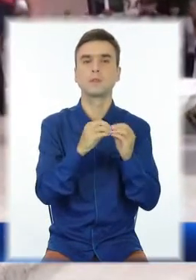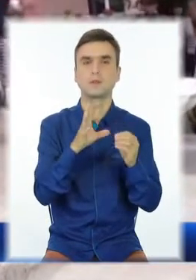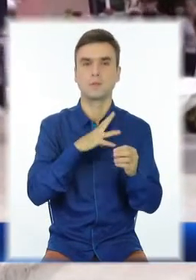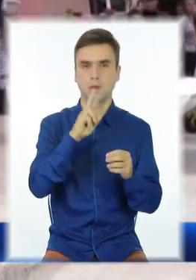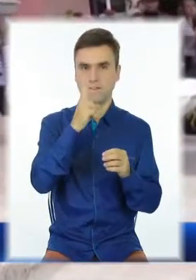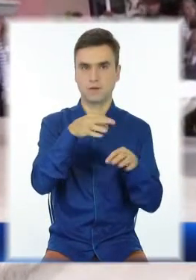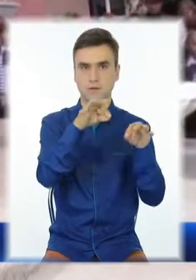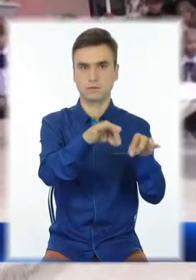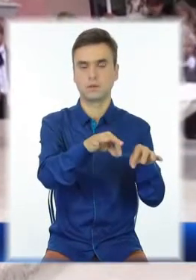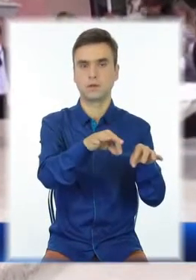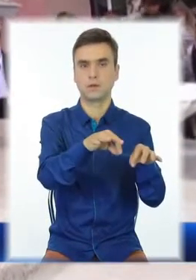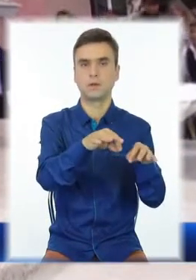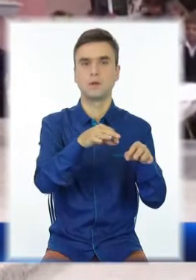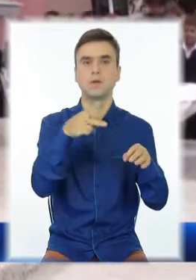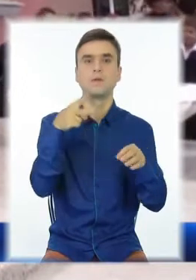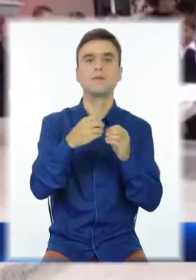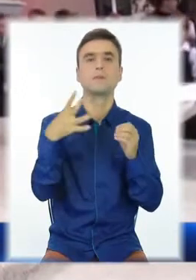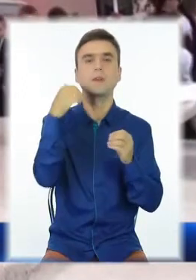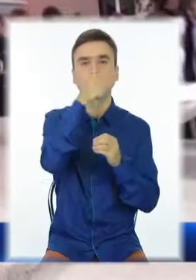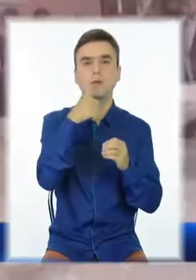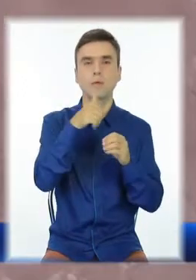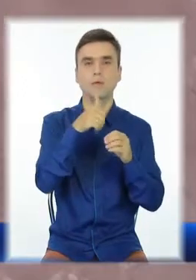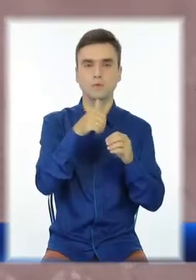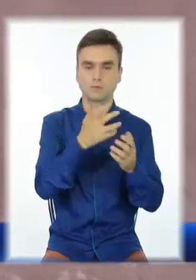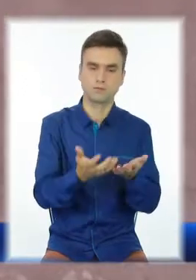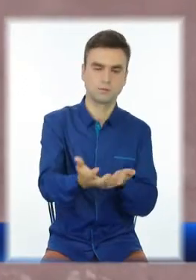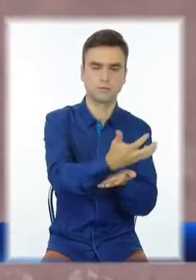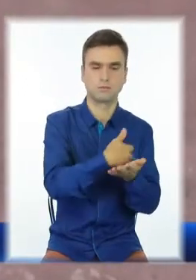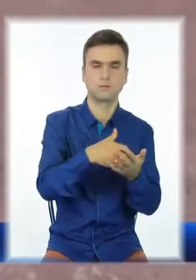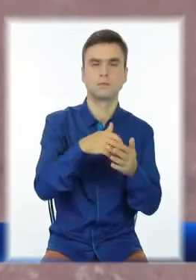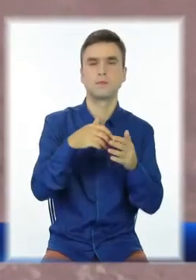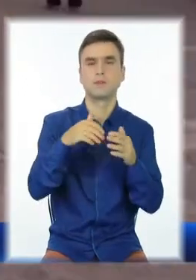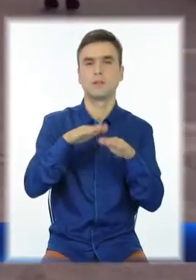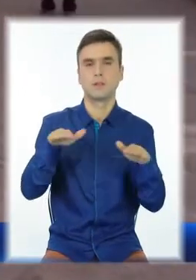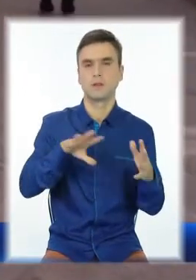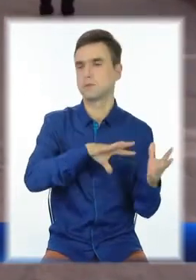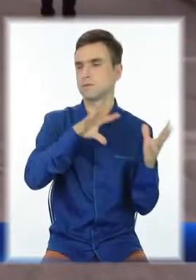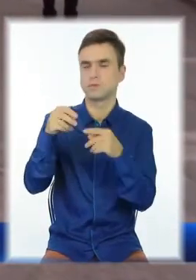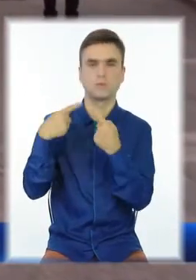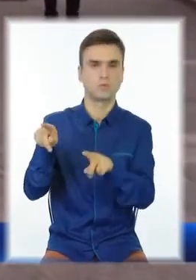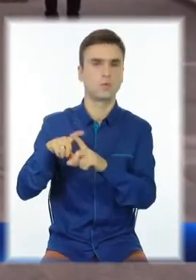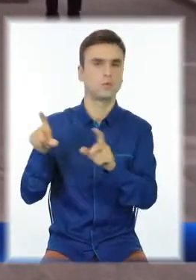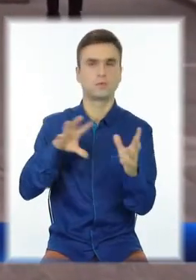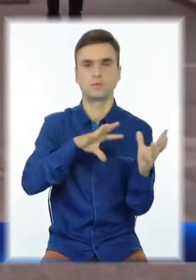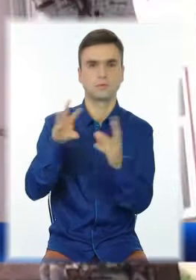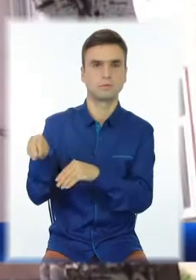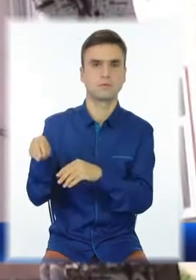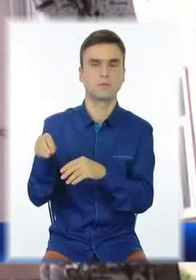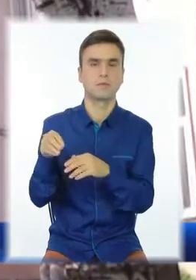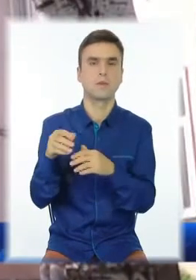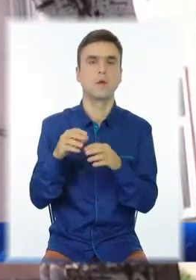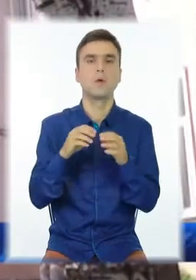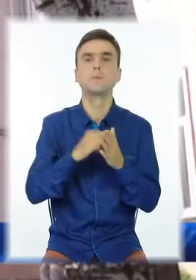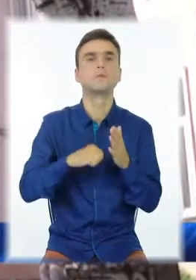у 2015-му учнів переселили до іншого навчального закладу. Батькам пояснили, будівлю потрібно відремонтувати.